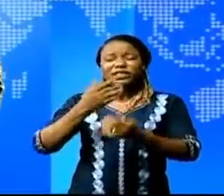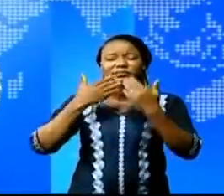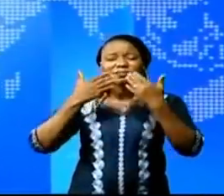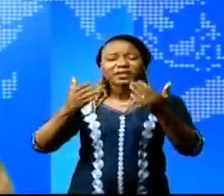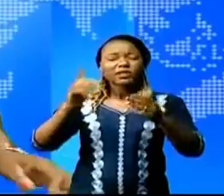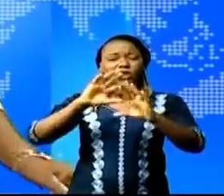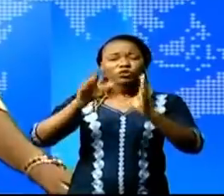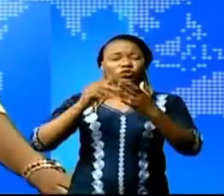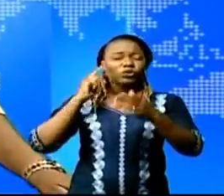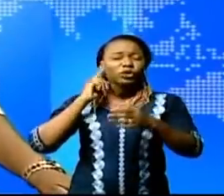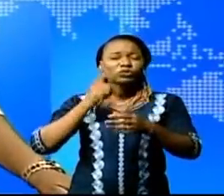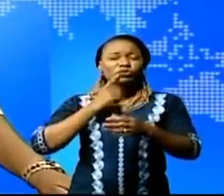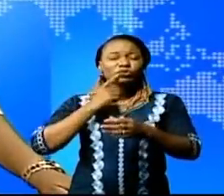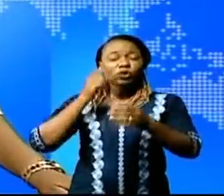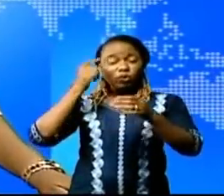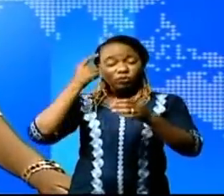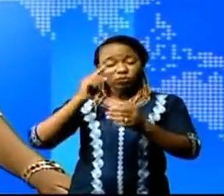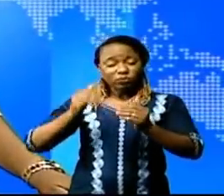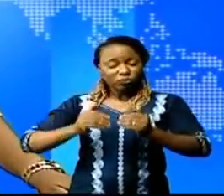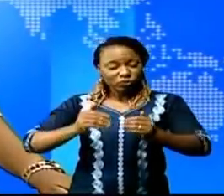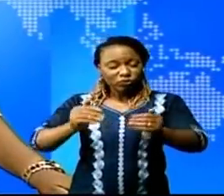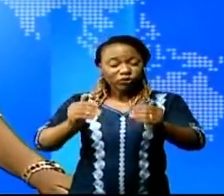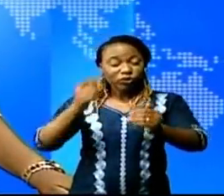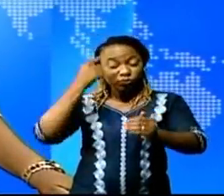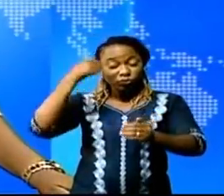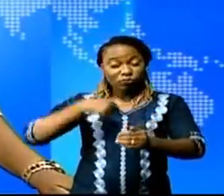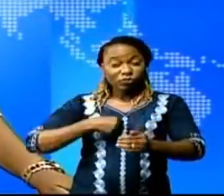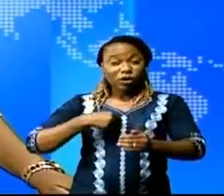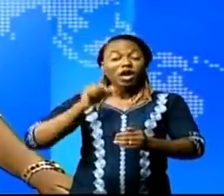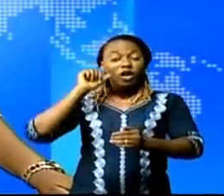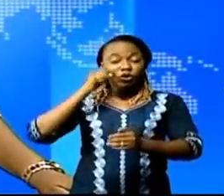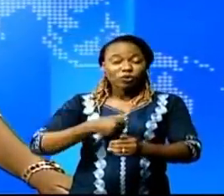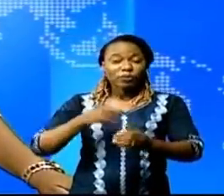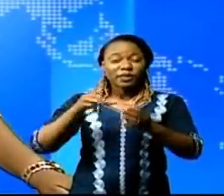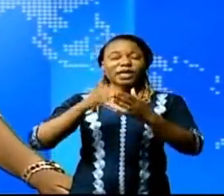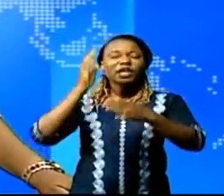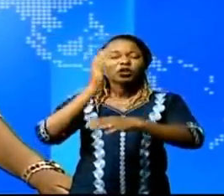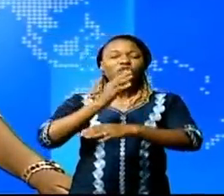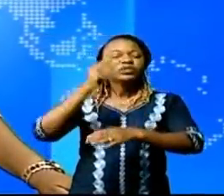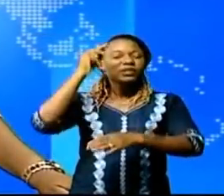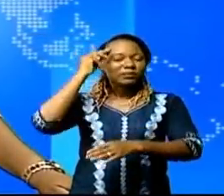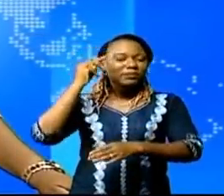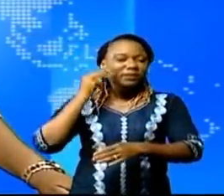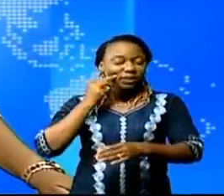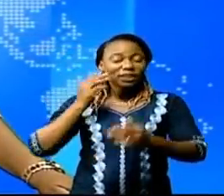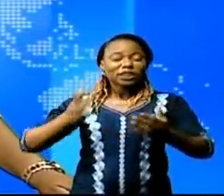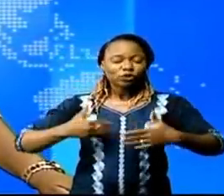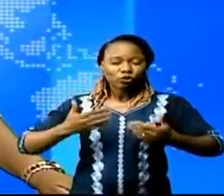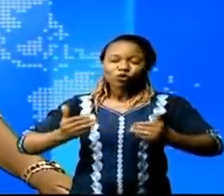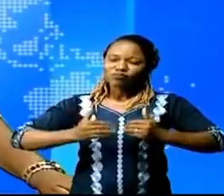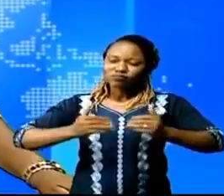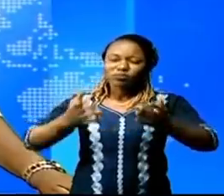la grande édition de 20h. Moi, je vous retrouve demain avec le même plaisir.